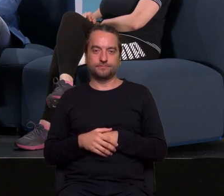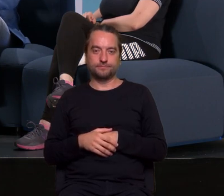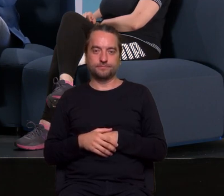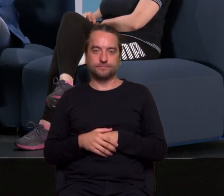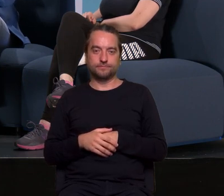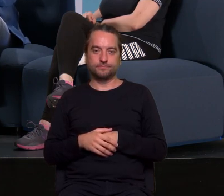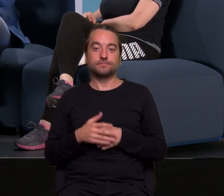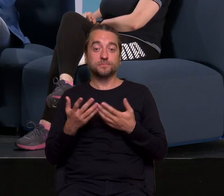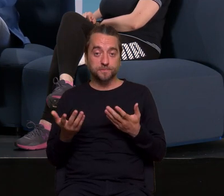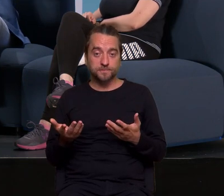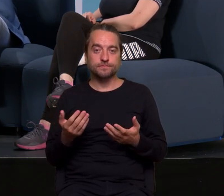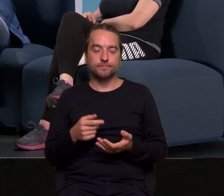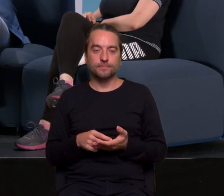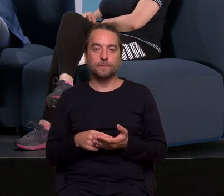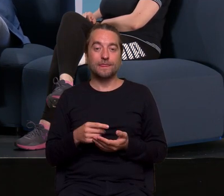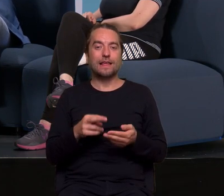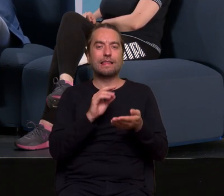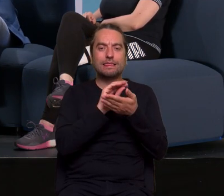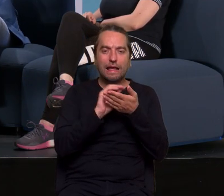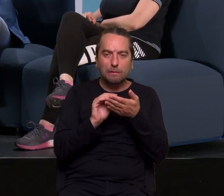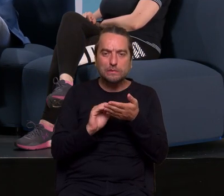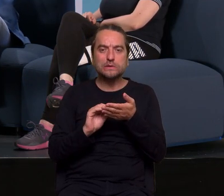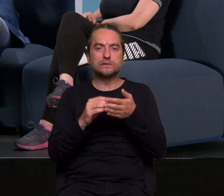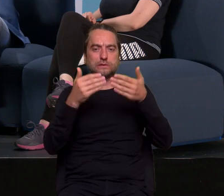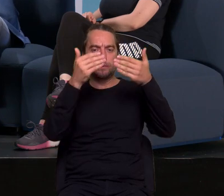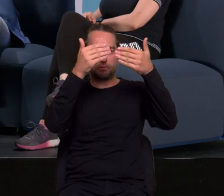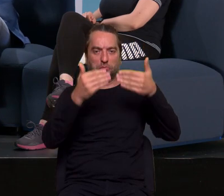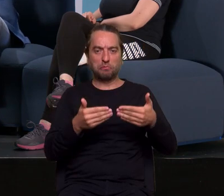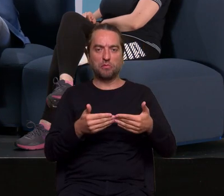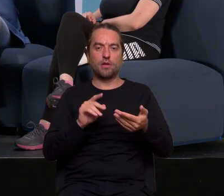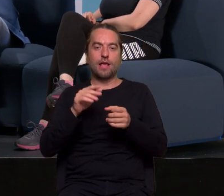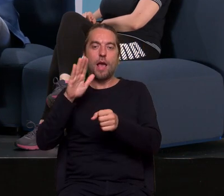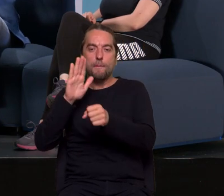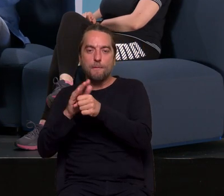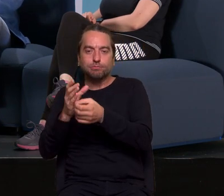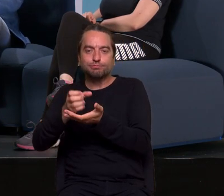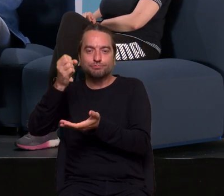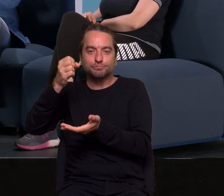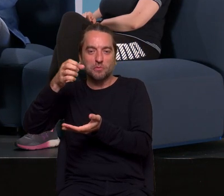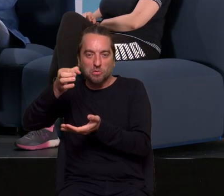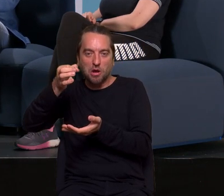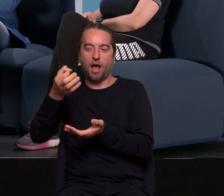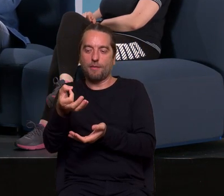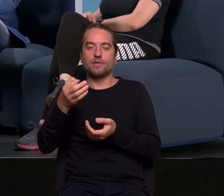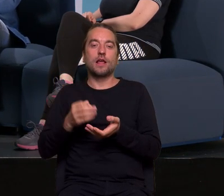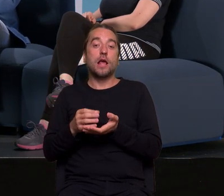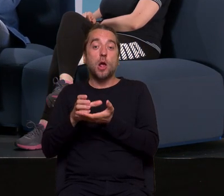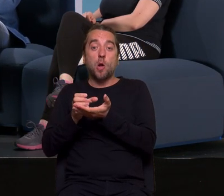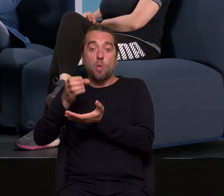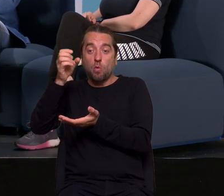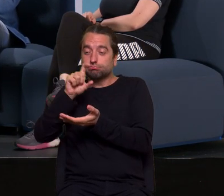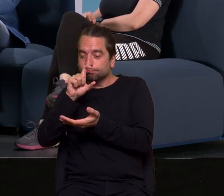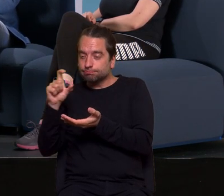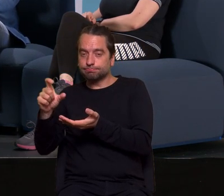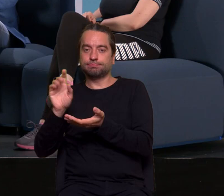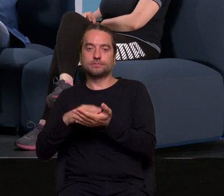najbardziej. I tych rzeczy, tych napisów na murach, tych kapsli, tych butelek, tych czasami bardziej kłopotliwych